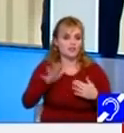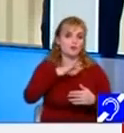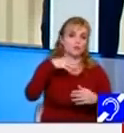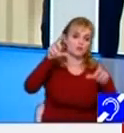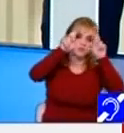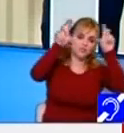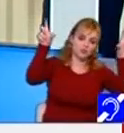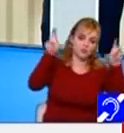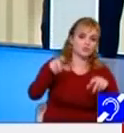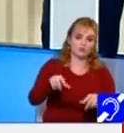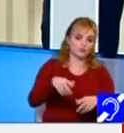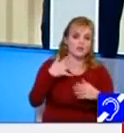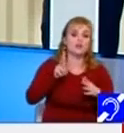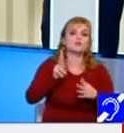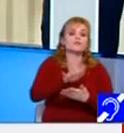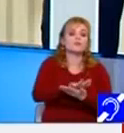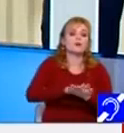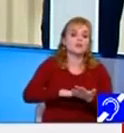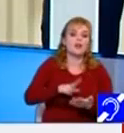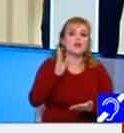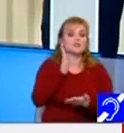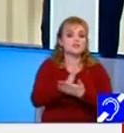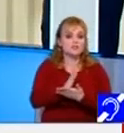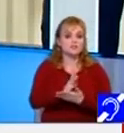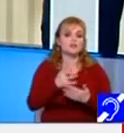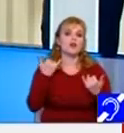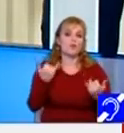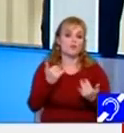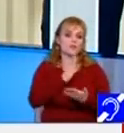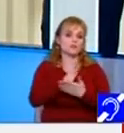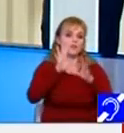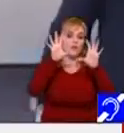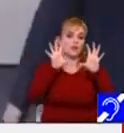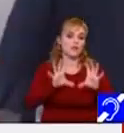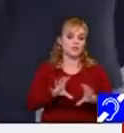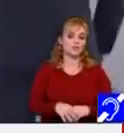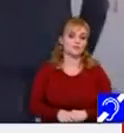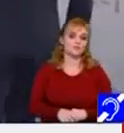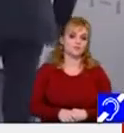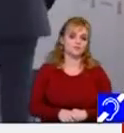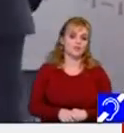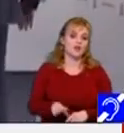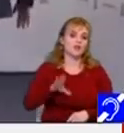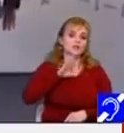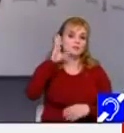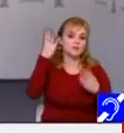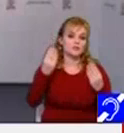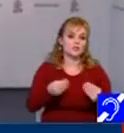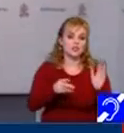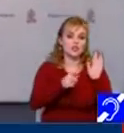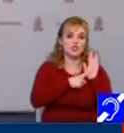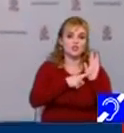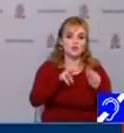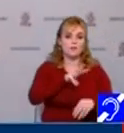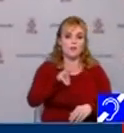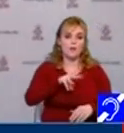internaționale. Ce părea cândva o idee utopică pentru unii, a devenit acum lege. În dimineața zilei de 6